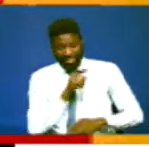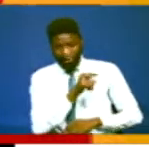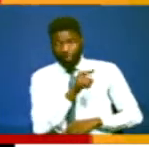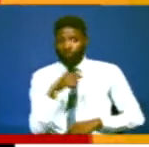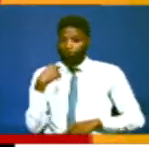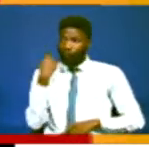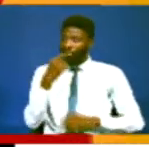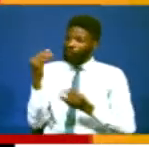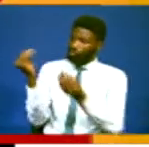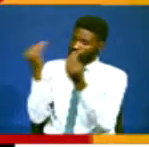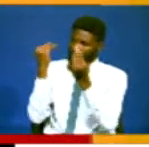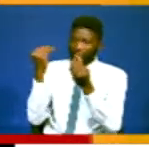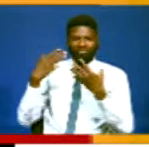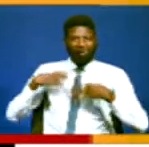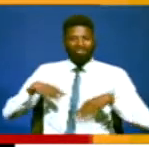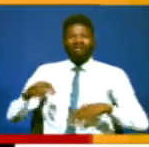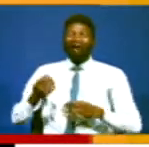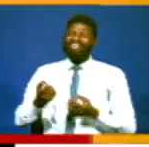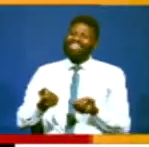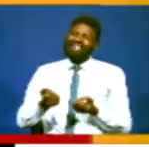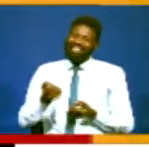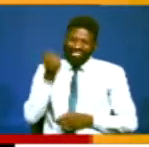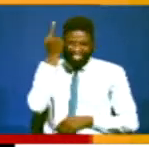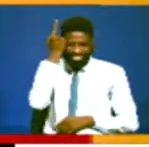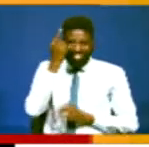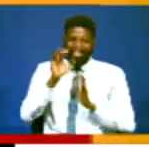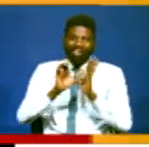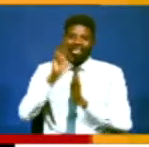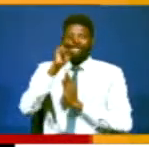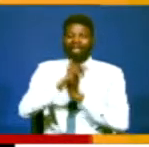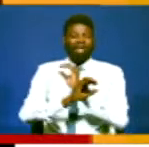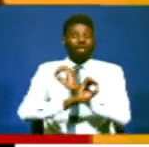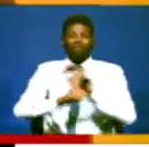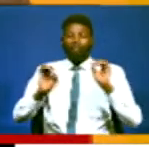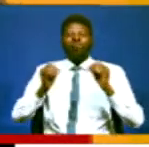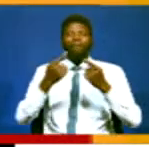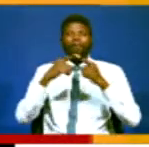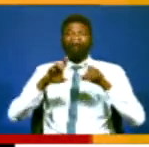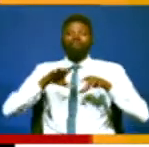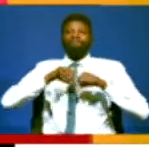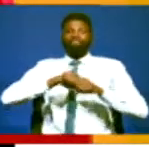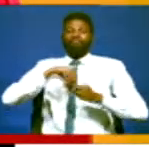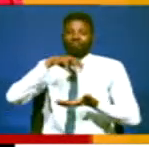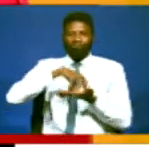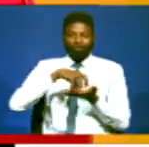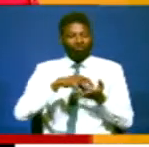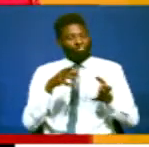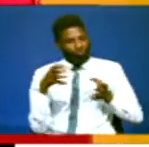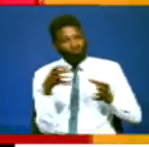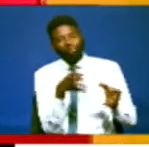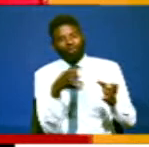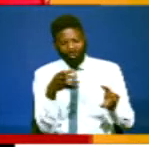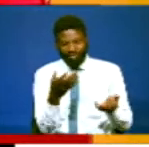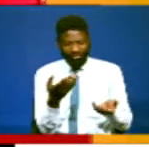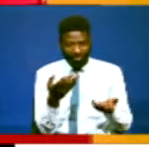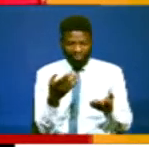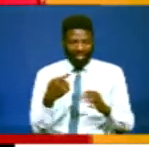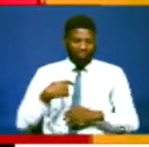lakini wanakalia kigoda, wanakalia ile position. Ndio wanasukuma mtaala huu. Kwa hivyo nadhani